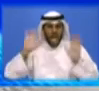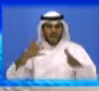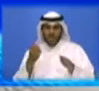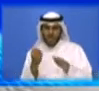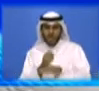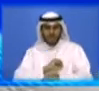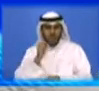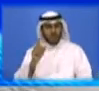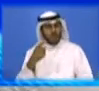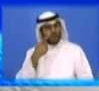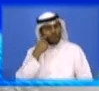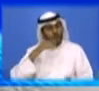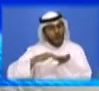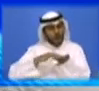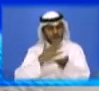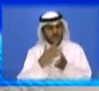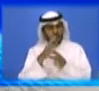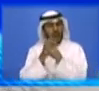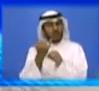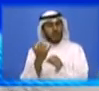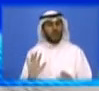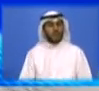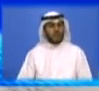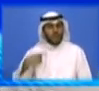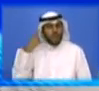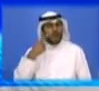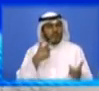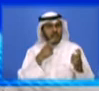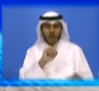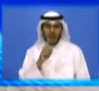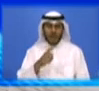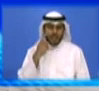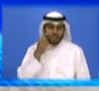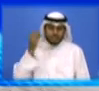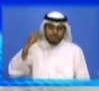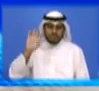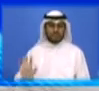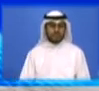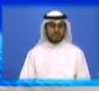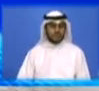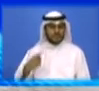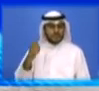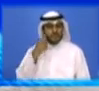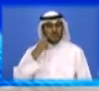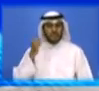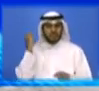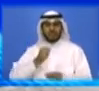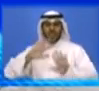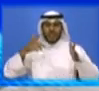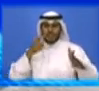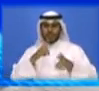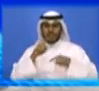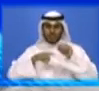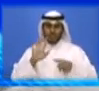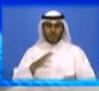على حساب أمن الوطن واستقراره وإشاعة ثقافة التطرف والتشدد وارتكاب أعمال العنف بأشكاله وأنواعه